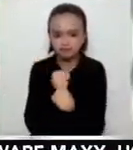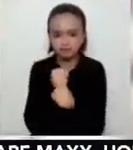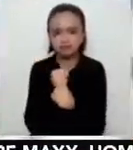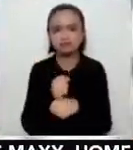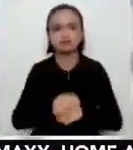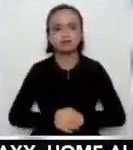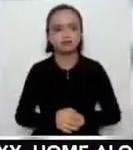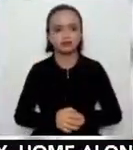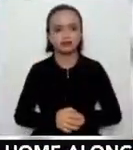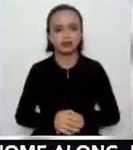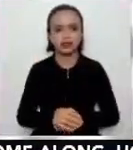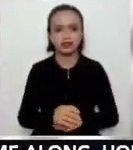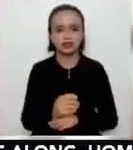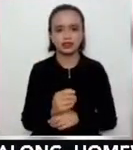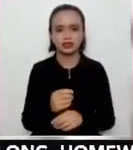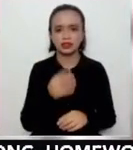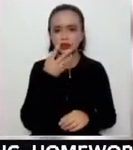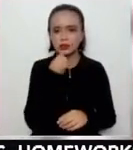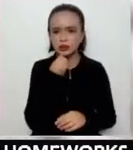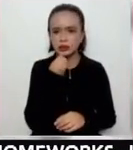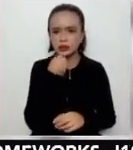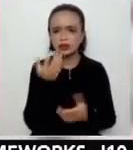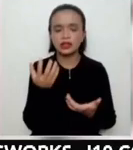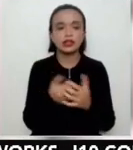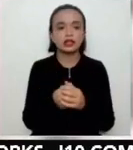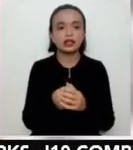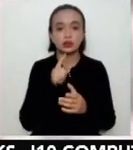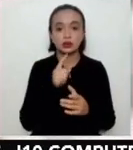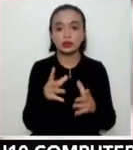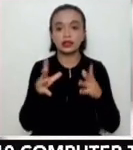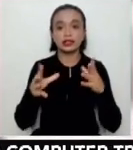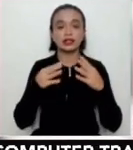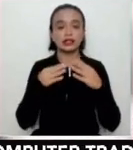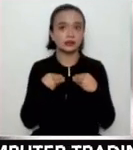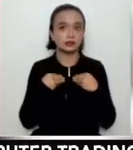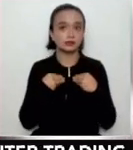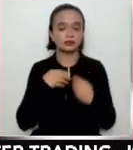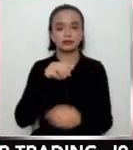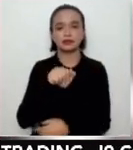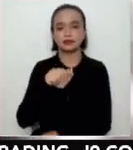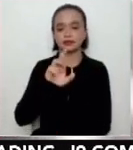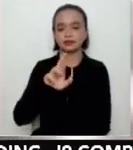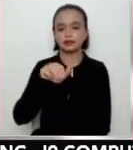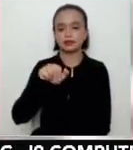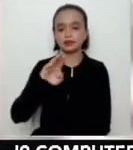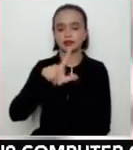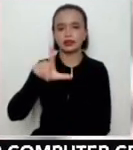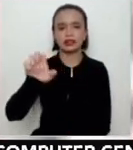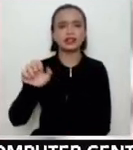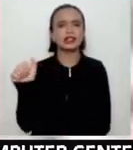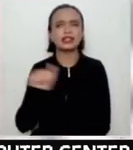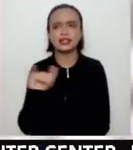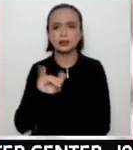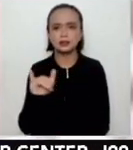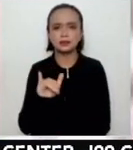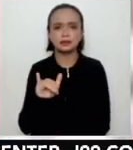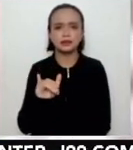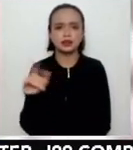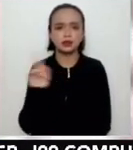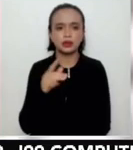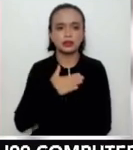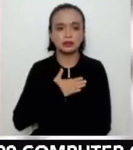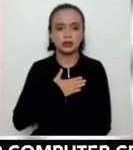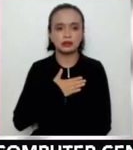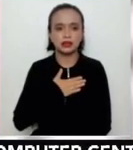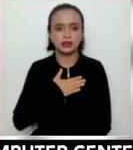naman napunta yung batang yun? Accepting Arabella felt like another chapter opening in my life na parang